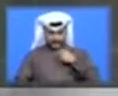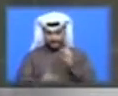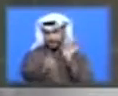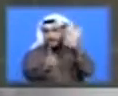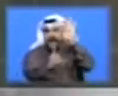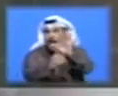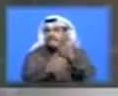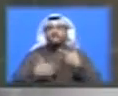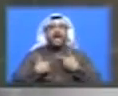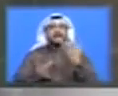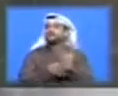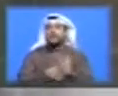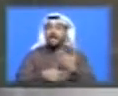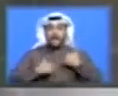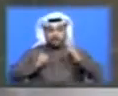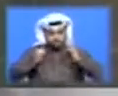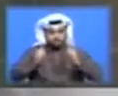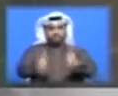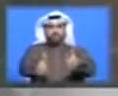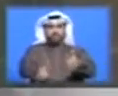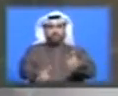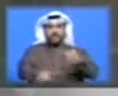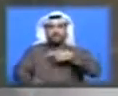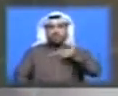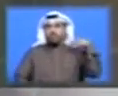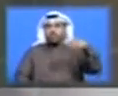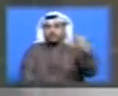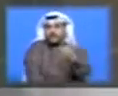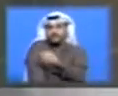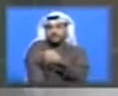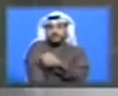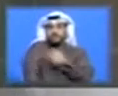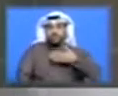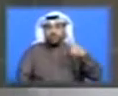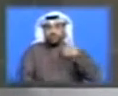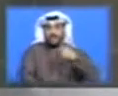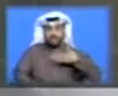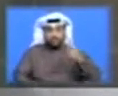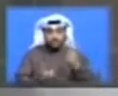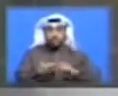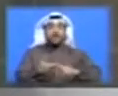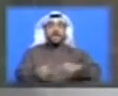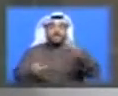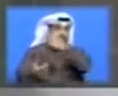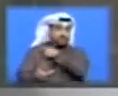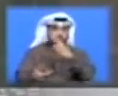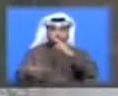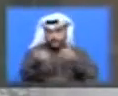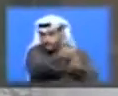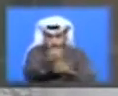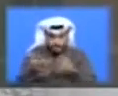دراسة استعدادات الوزارة والكويت بصفة عامة من وزارة الصحة دفاع مدني وزارة